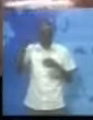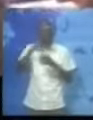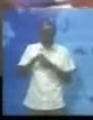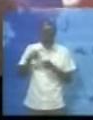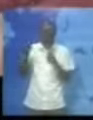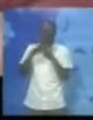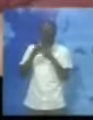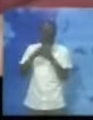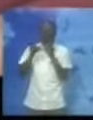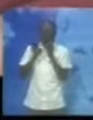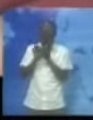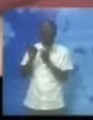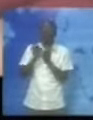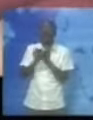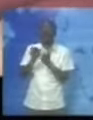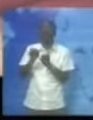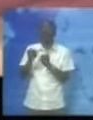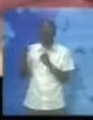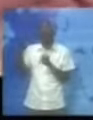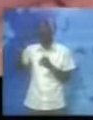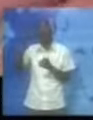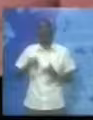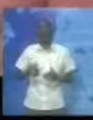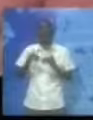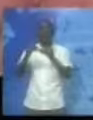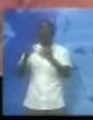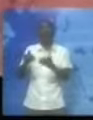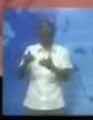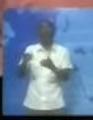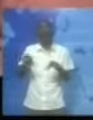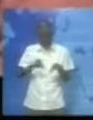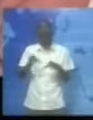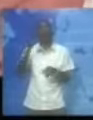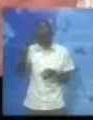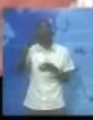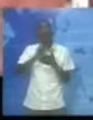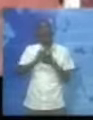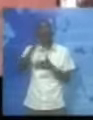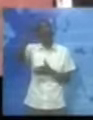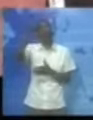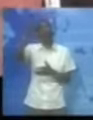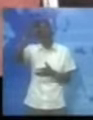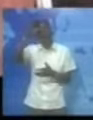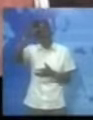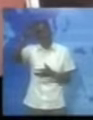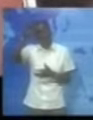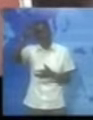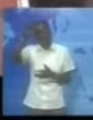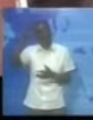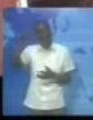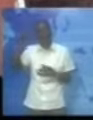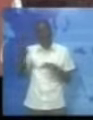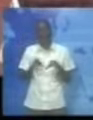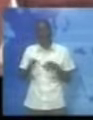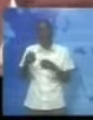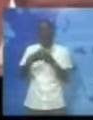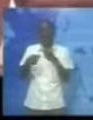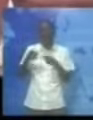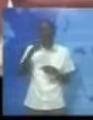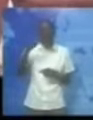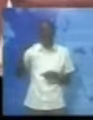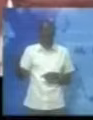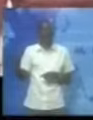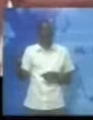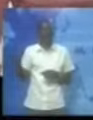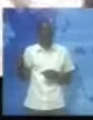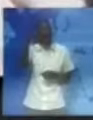compte, il fait une annonce, il fait croire qu'il est un homme blanc très régulier au Burkina Faso, à